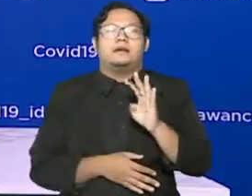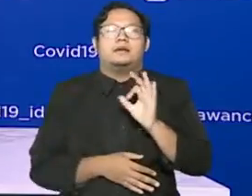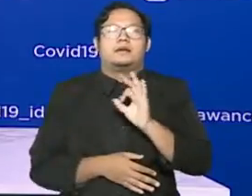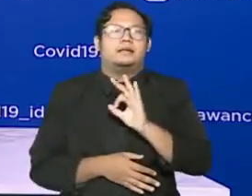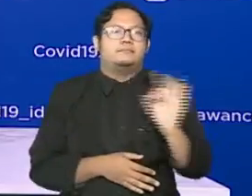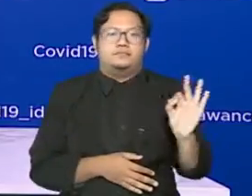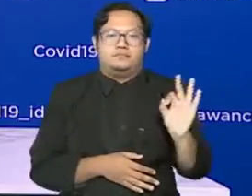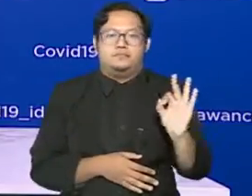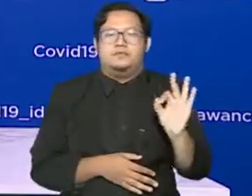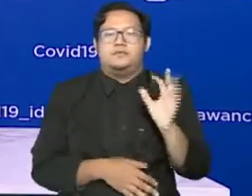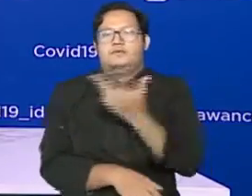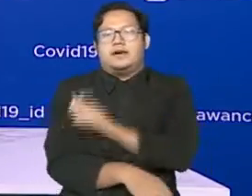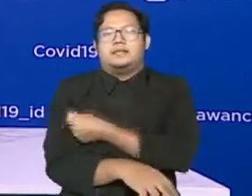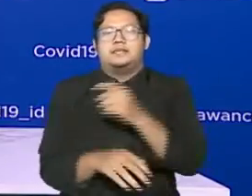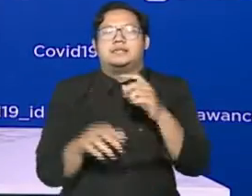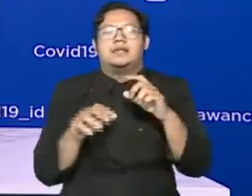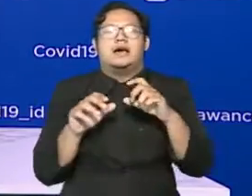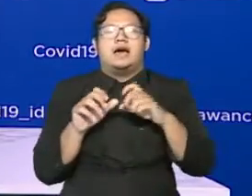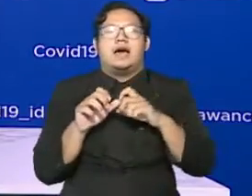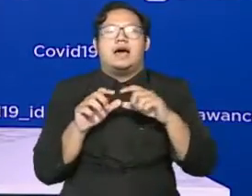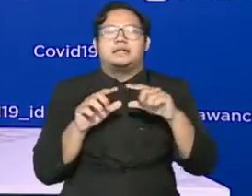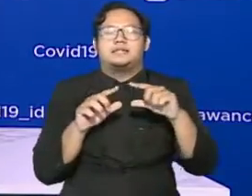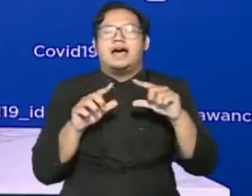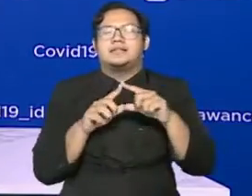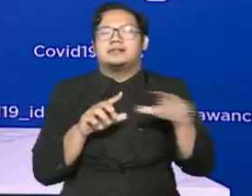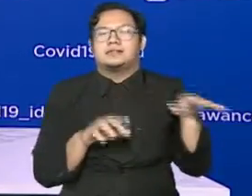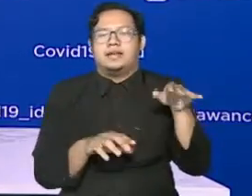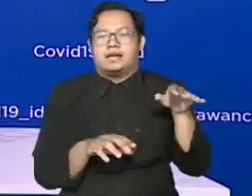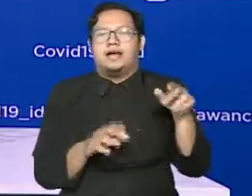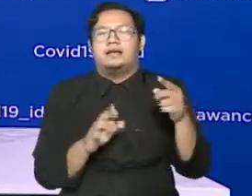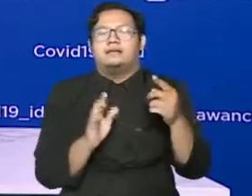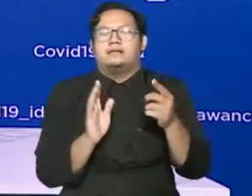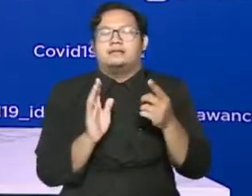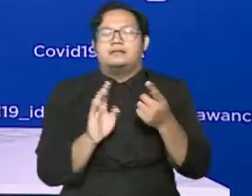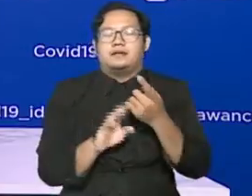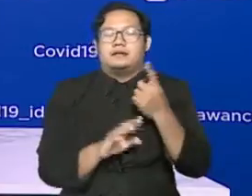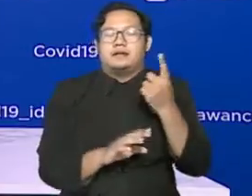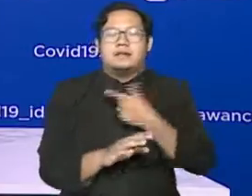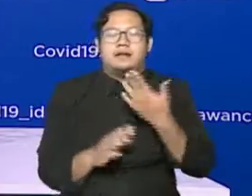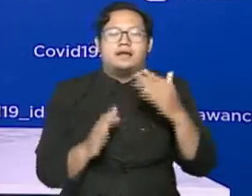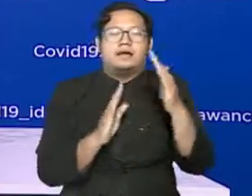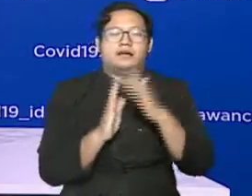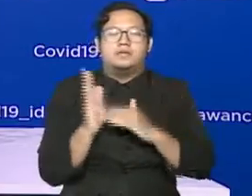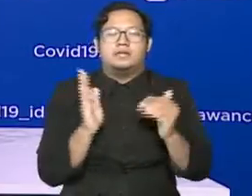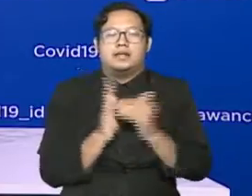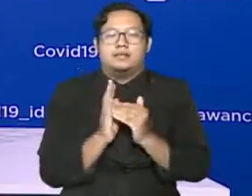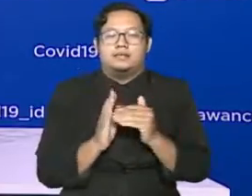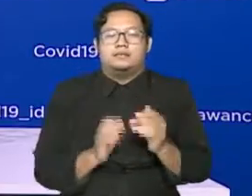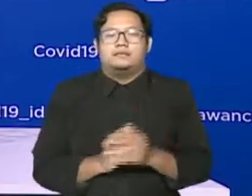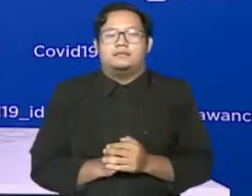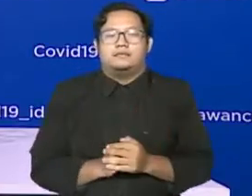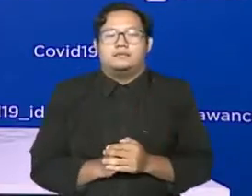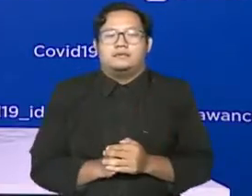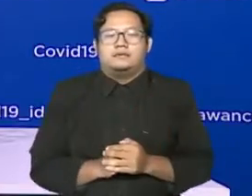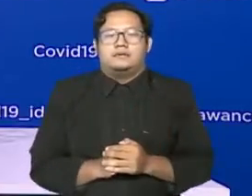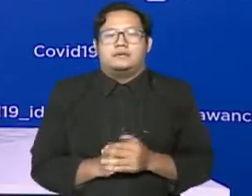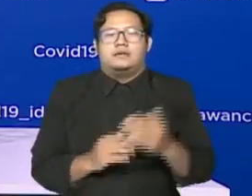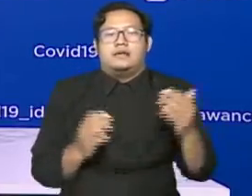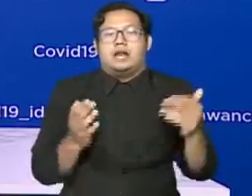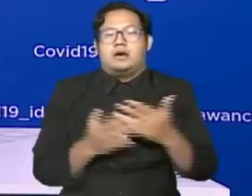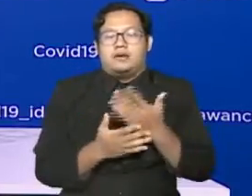684433 dari Selandia baru yang merupakan skema dus sharing melalui jalur